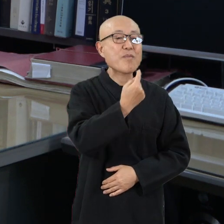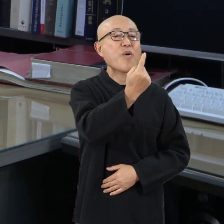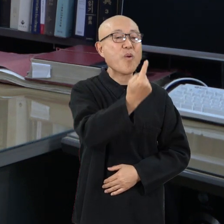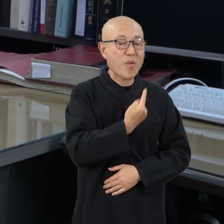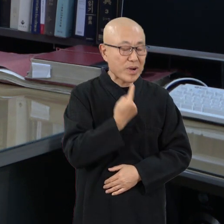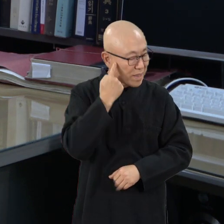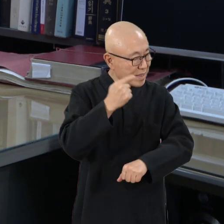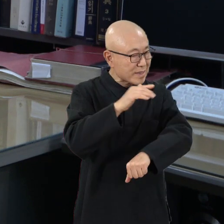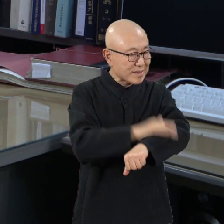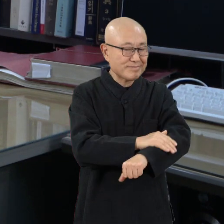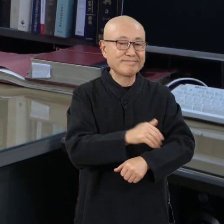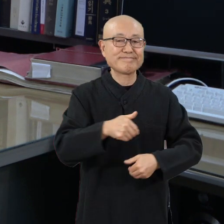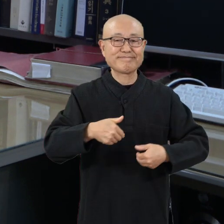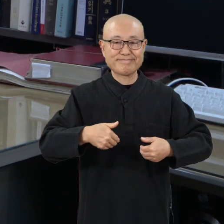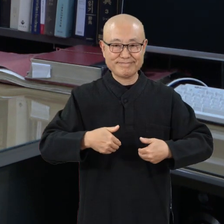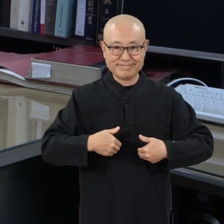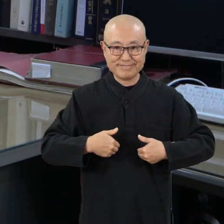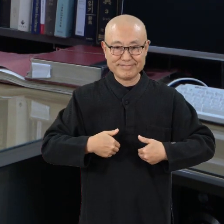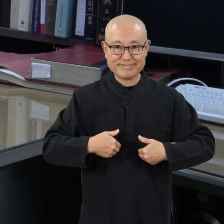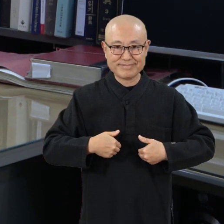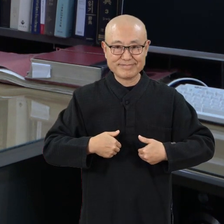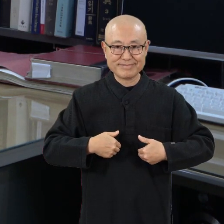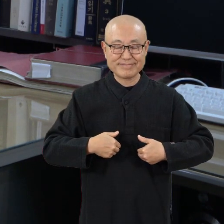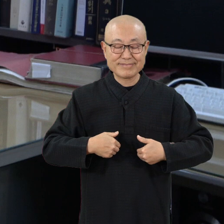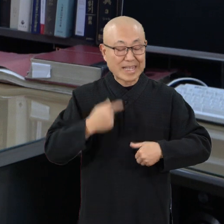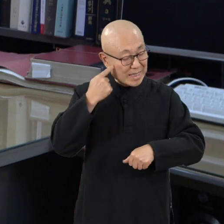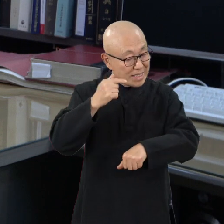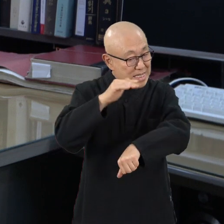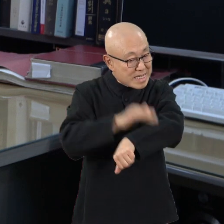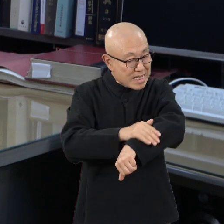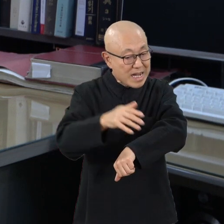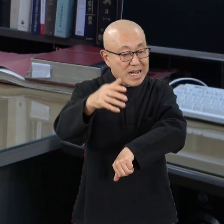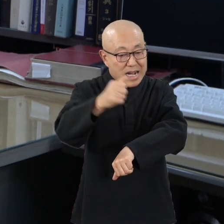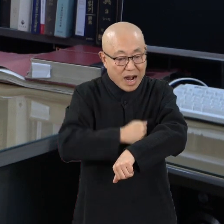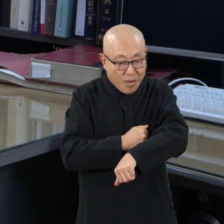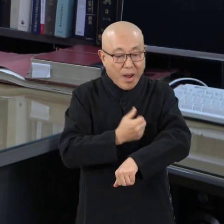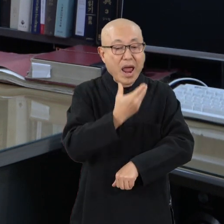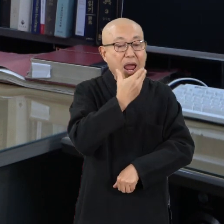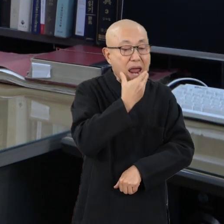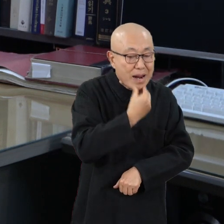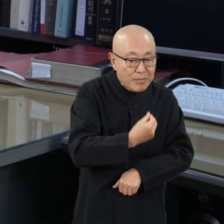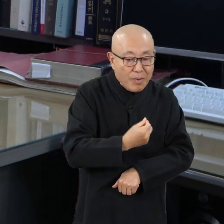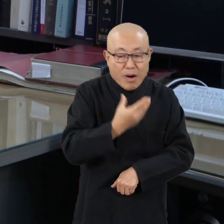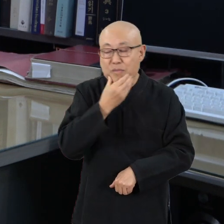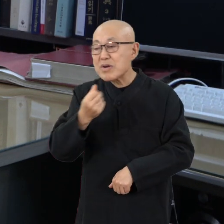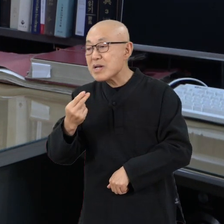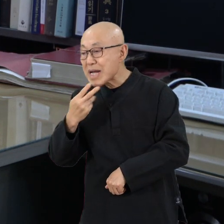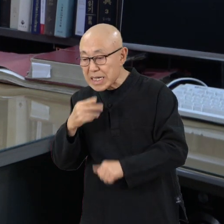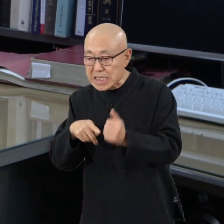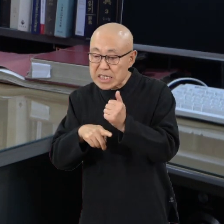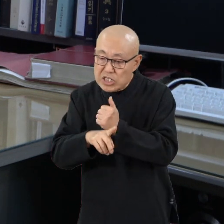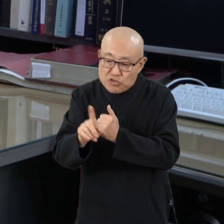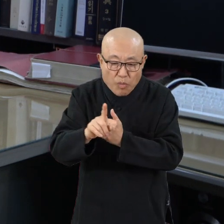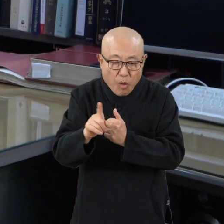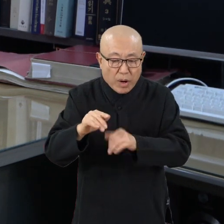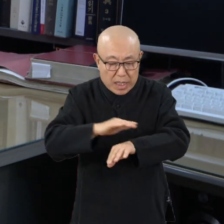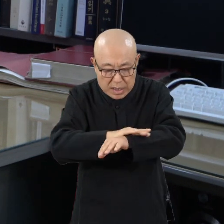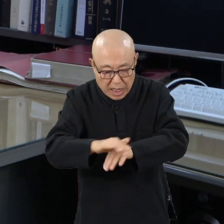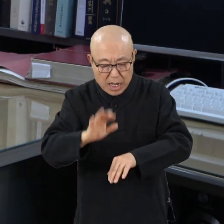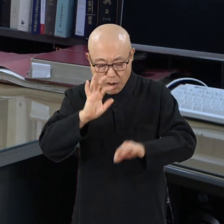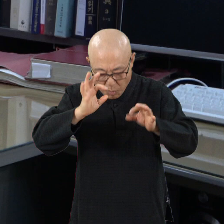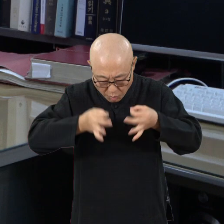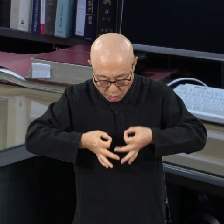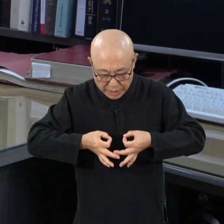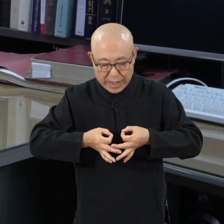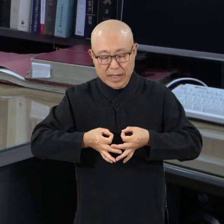때도 지혜로워야 된다. 그 지혜 속에 이런 행복과 불행의 원인이 어디 있는가를 잘 찾는